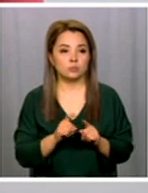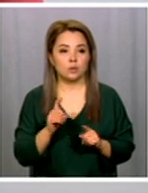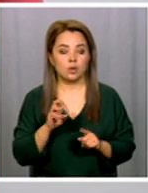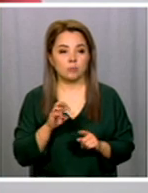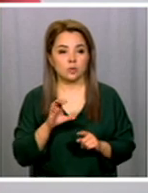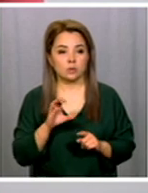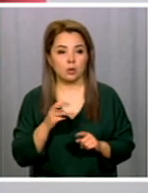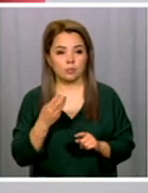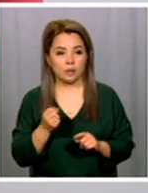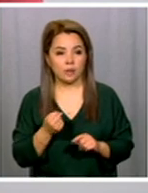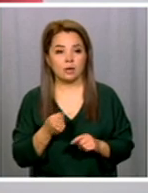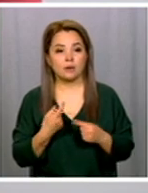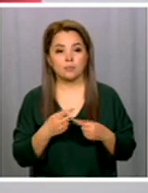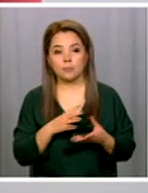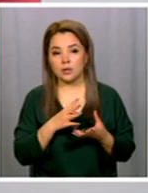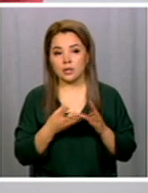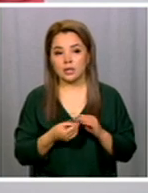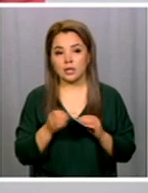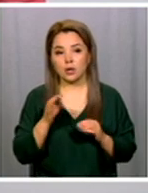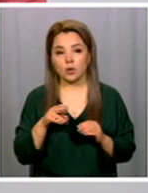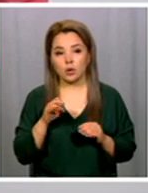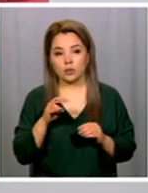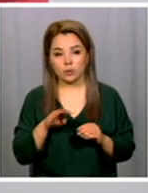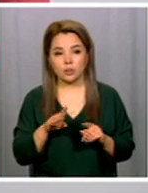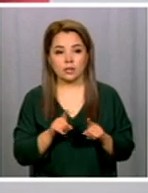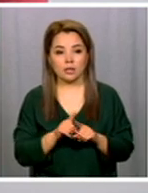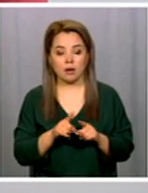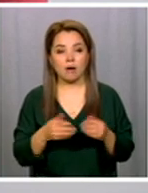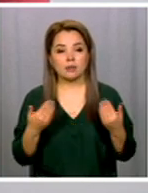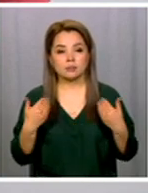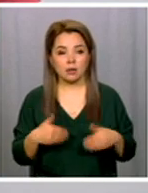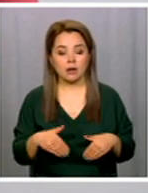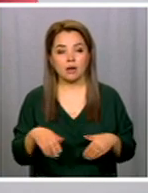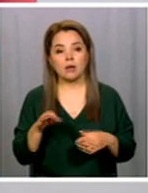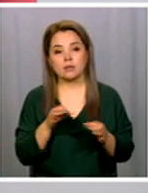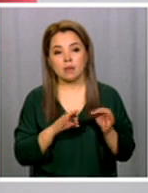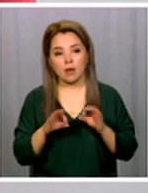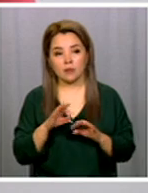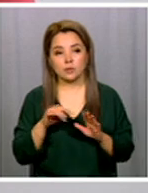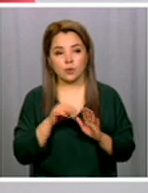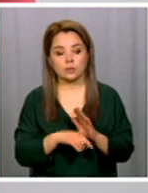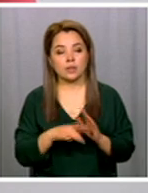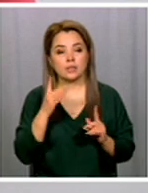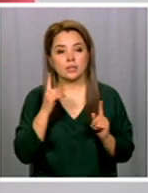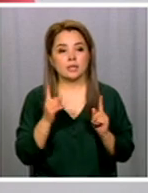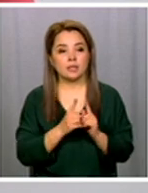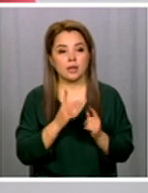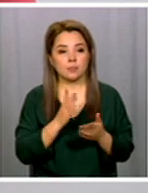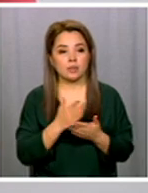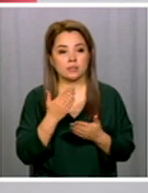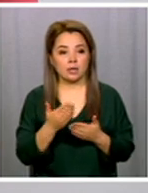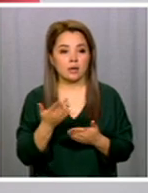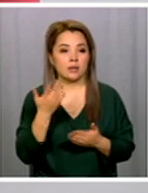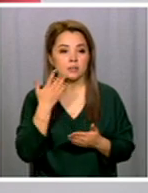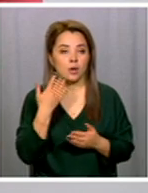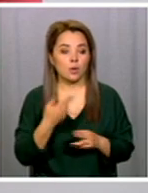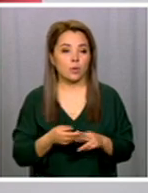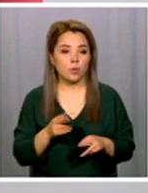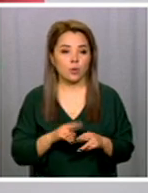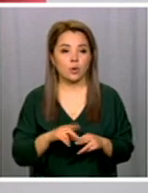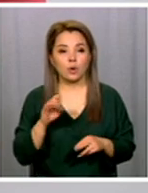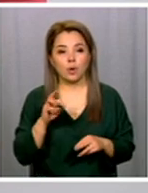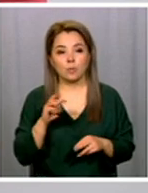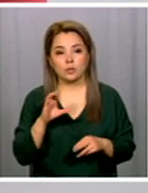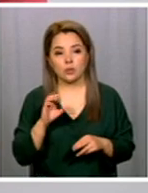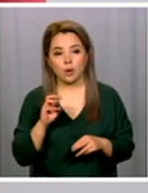хромосома барлық эукариотты ағзаларда олардың ядросында кездеседі дедік. Және осы